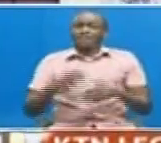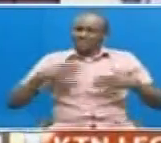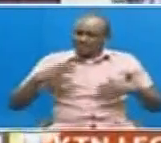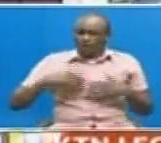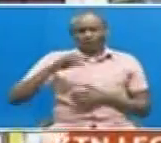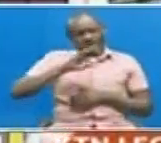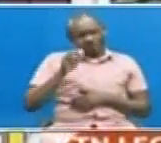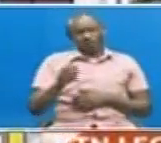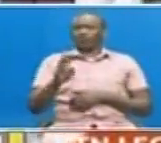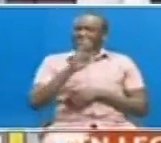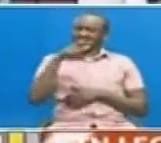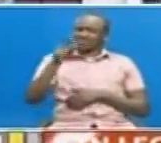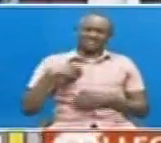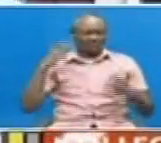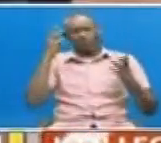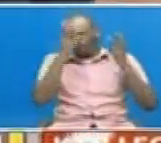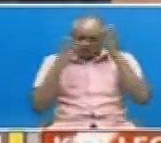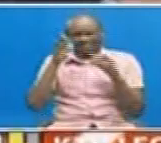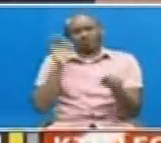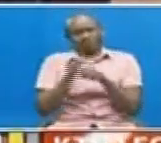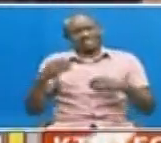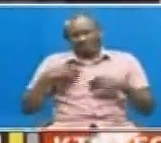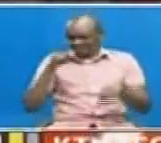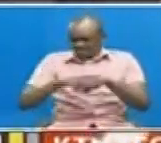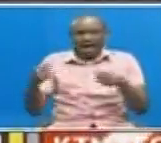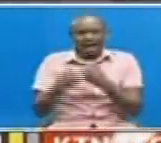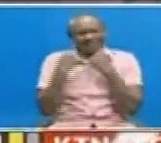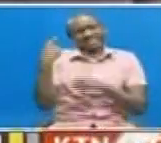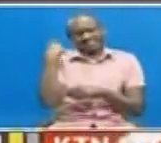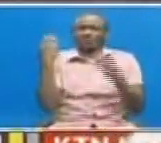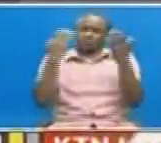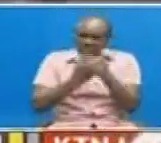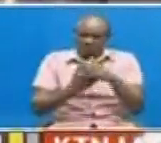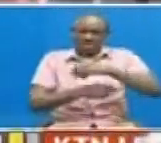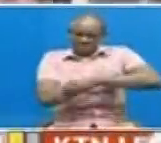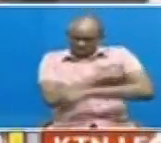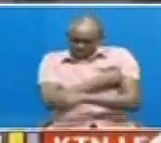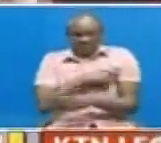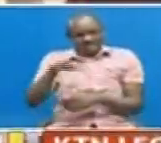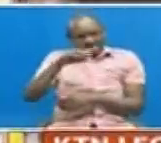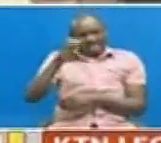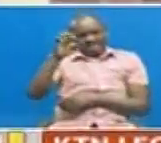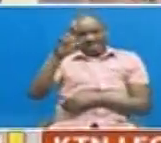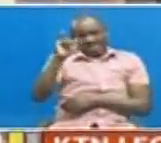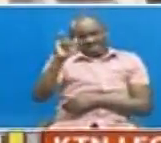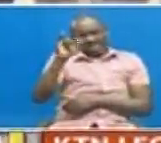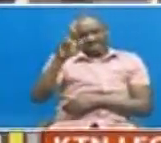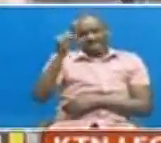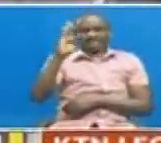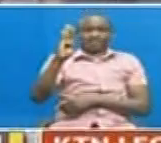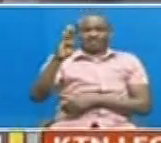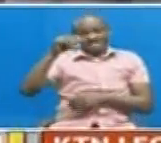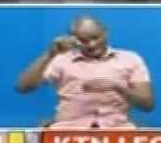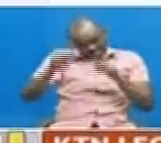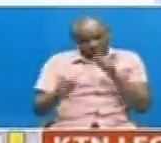Wakazi wa kaunti ya Wajir wamejawa na wasiwasi kufuatia shambulizi la jana usiku baada ya chifu wa eneo kata la Erib Wajir